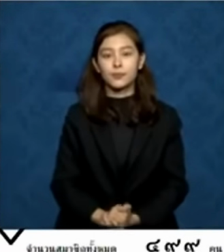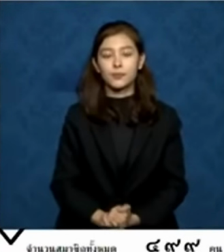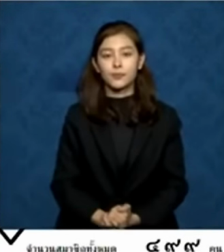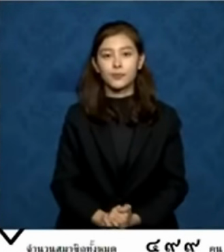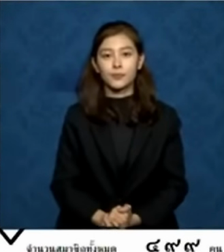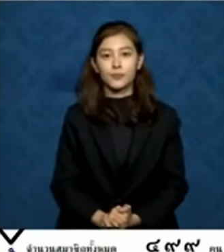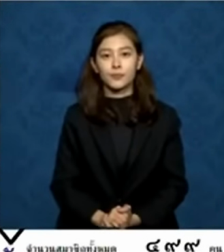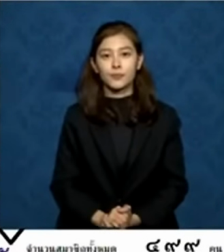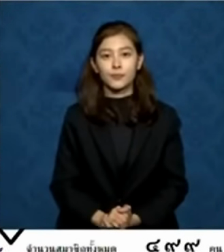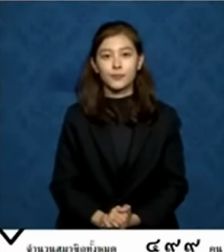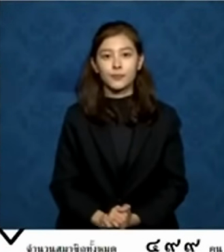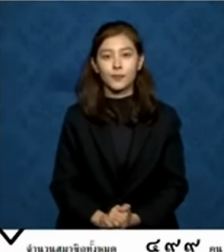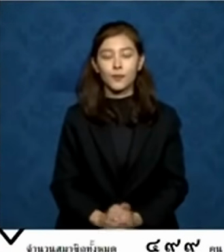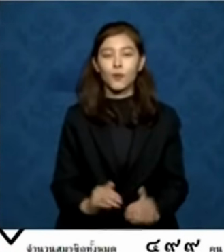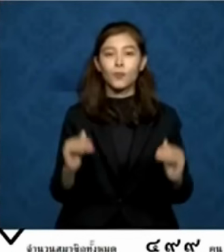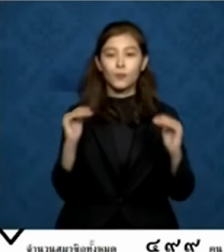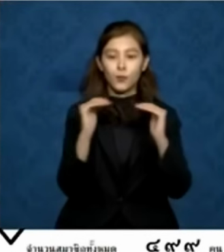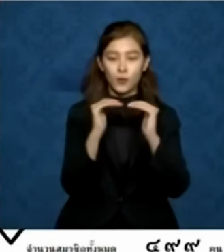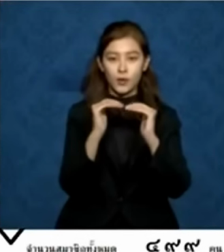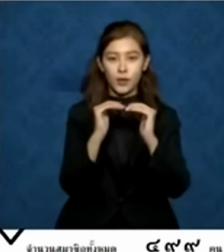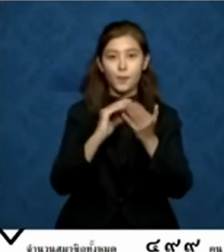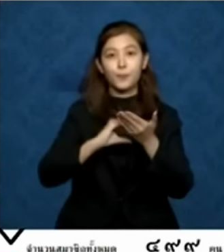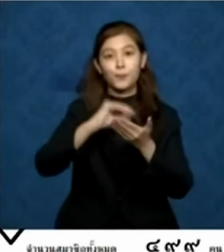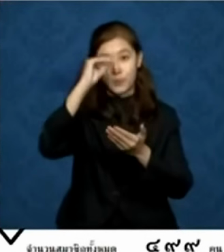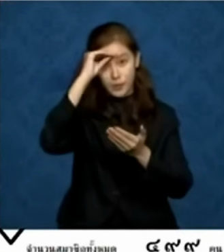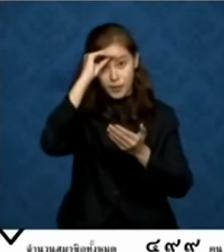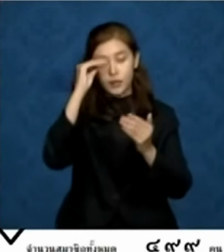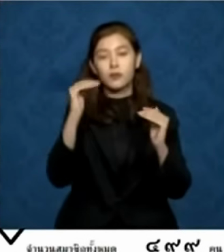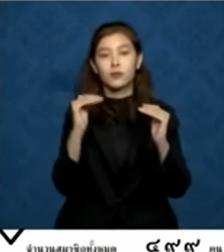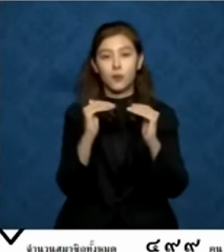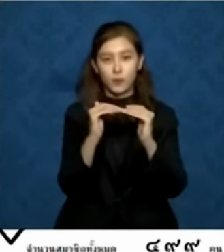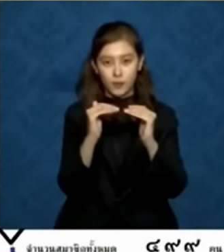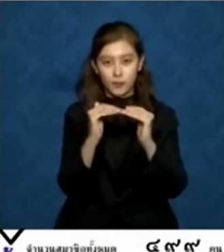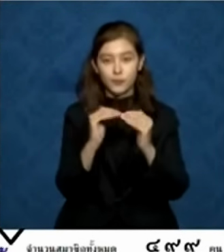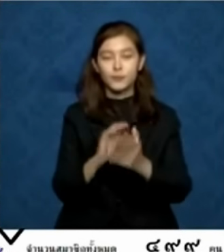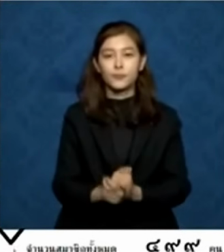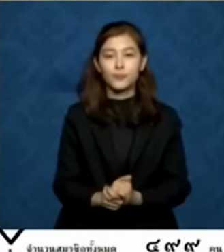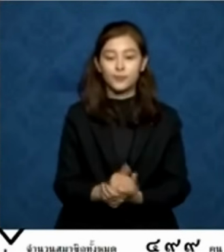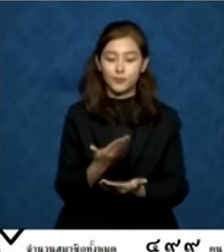การสร้างความเสมอภาคทางศึกษางบประมาณ